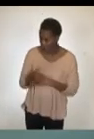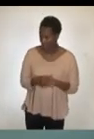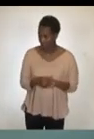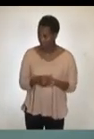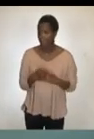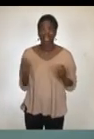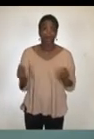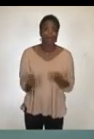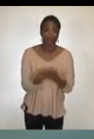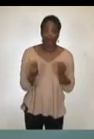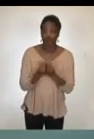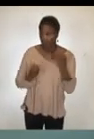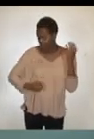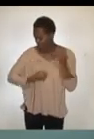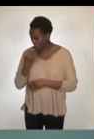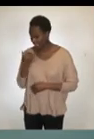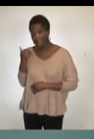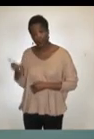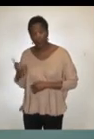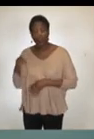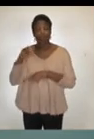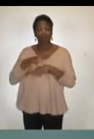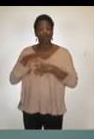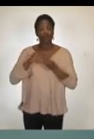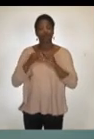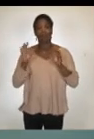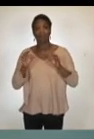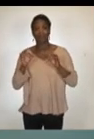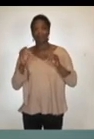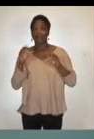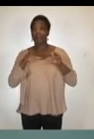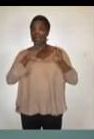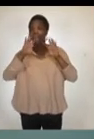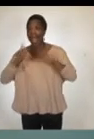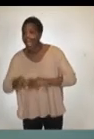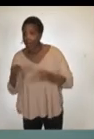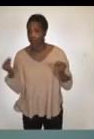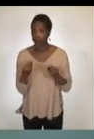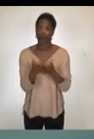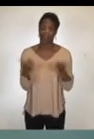sont aussi contraints à ces questions de finances. Et la question de l'optimisation, de l'intelligence humaine et